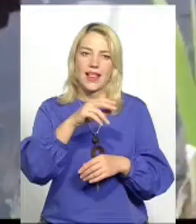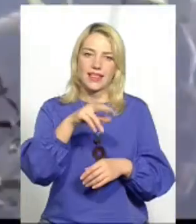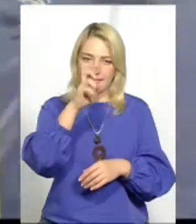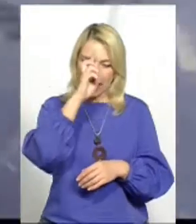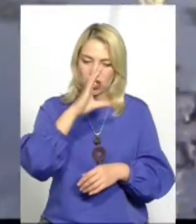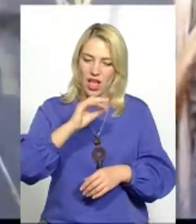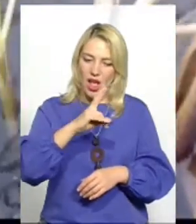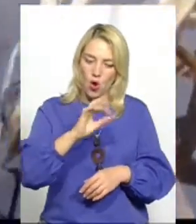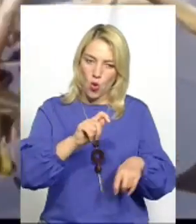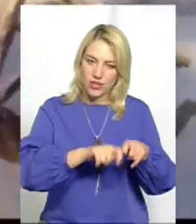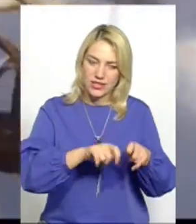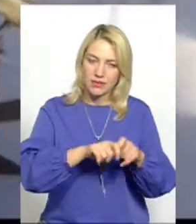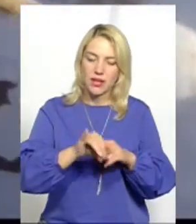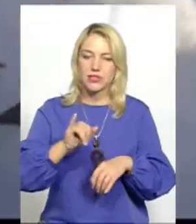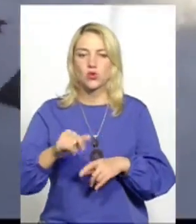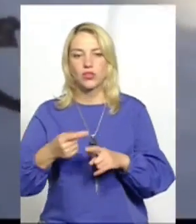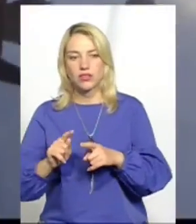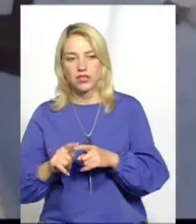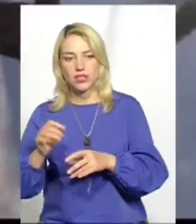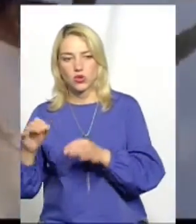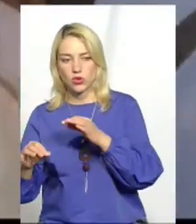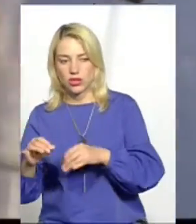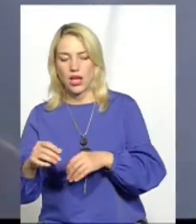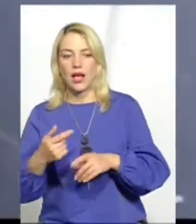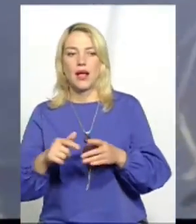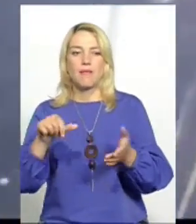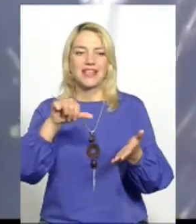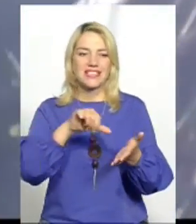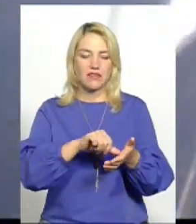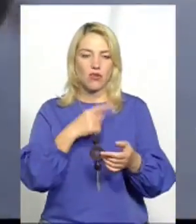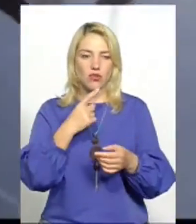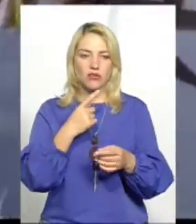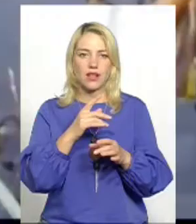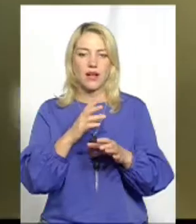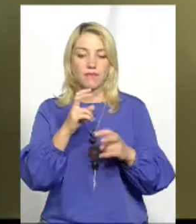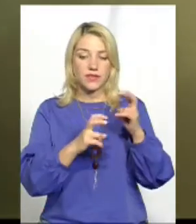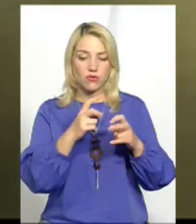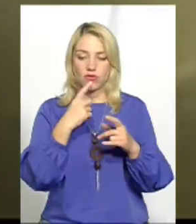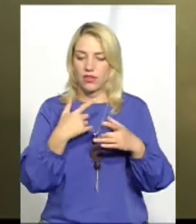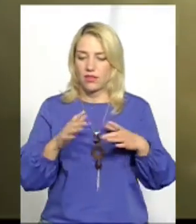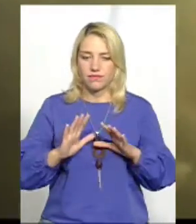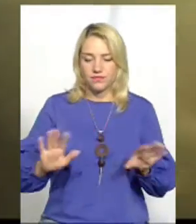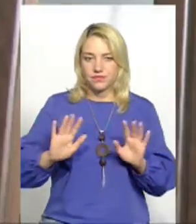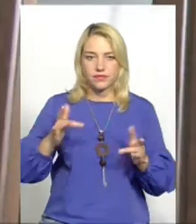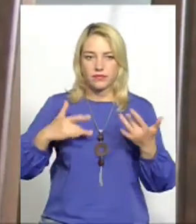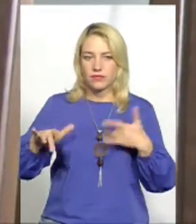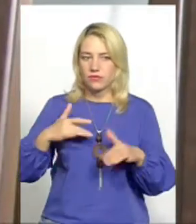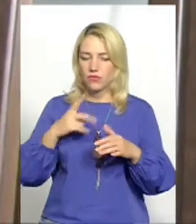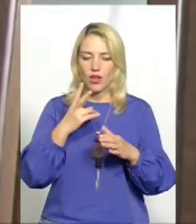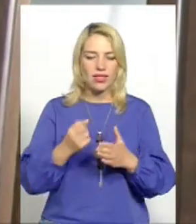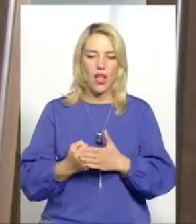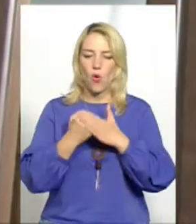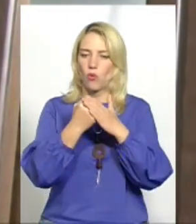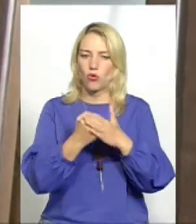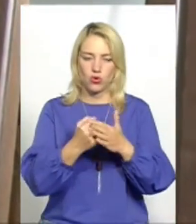відповідача Андрій Коберський заперечував причетність товариства до екологічної катастрофи. Називав позов необґрунтованим, а звинувачення